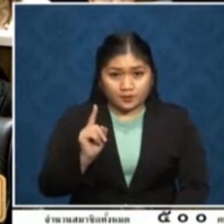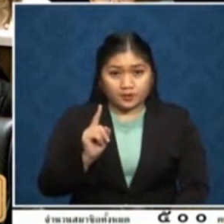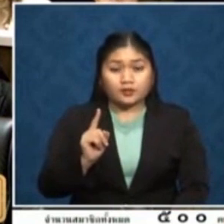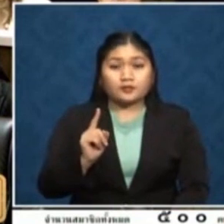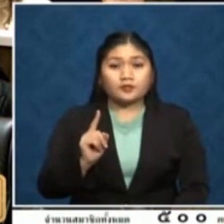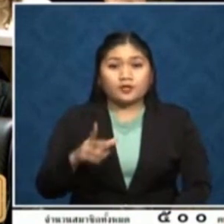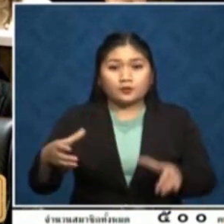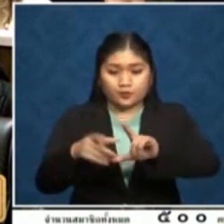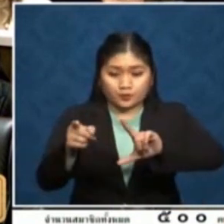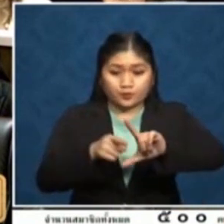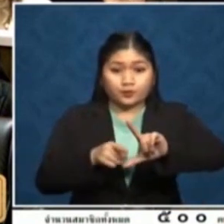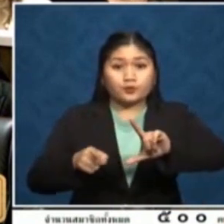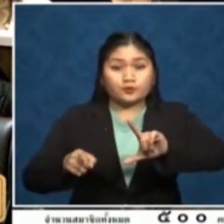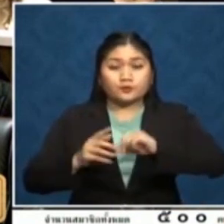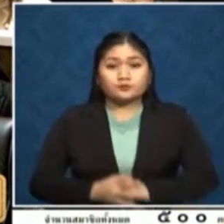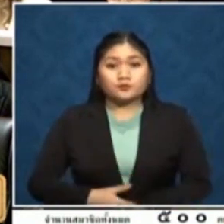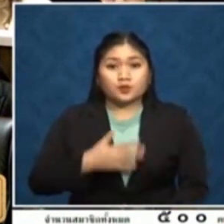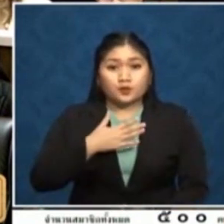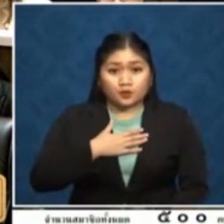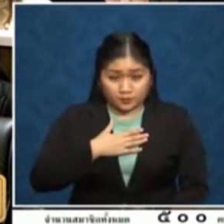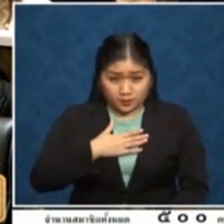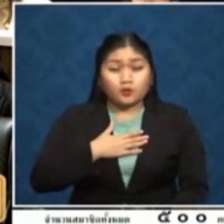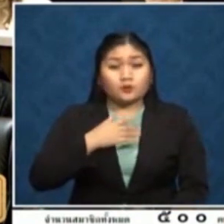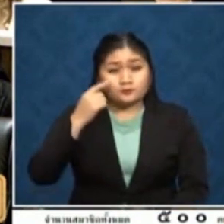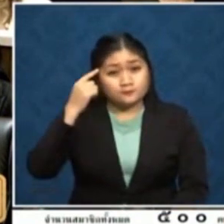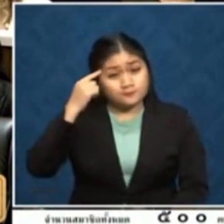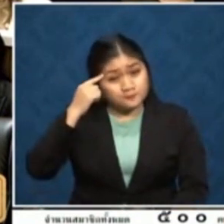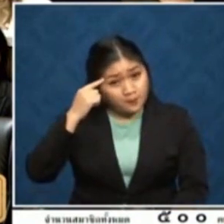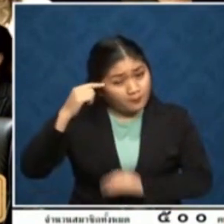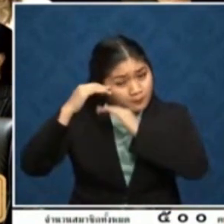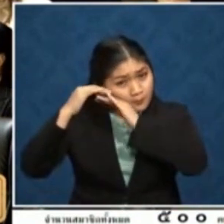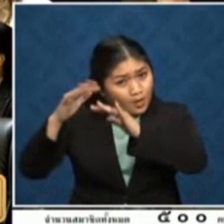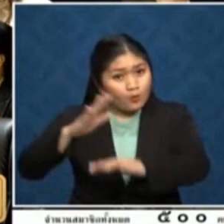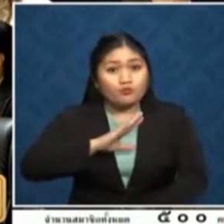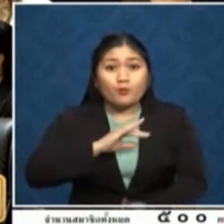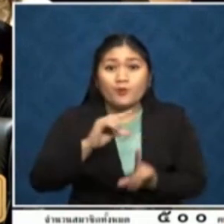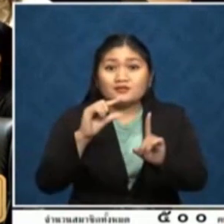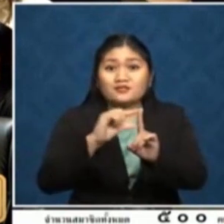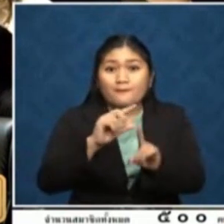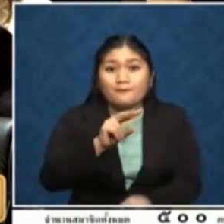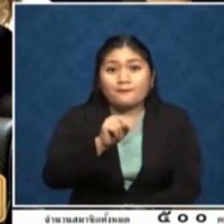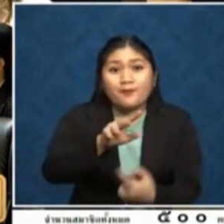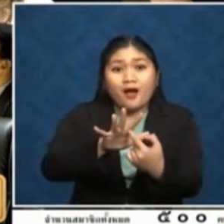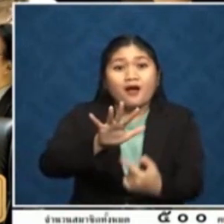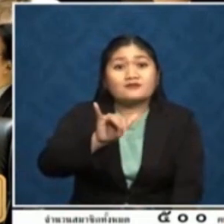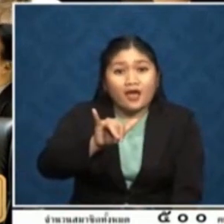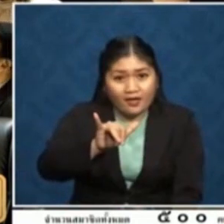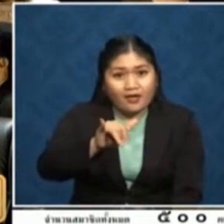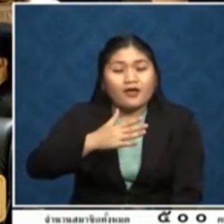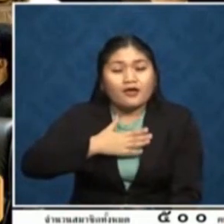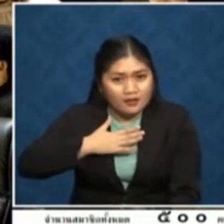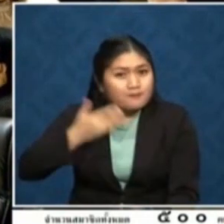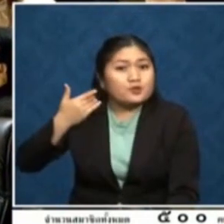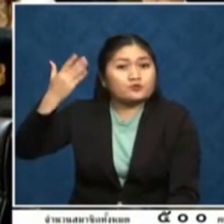ผู้แทนราษฎรแบบแบ่งเขตกรุงเทพมหานครธนบุรีคลองสานบางประกอบพรรคก้าวไกลครับก็